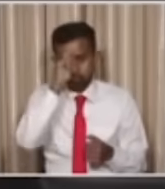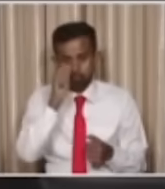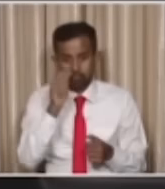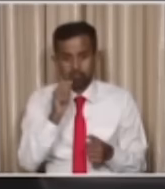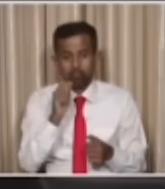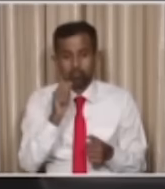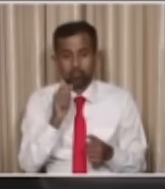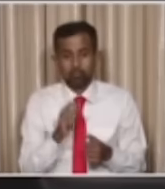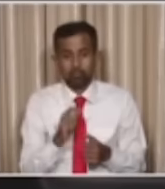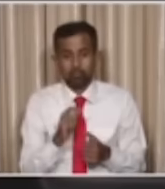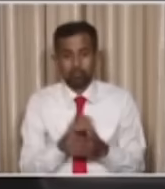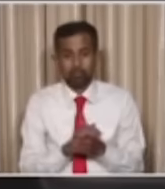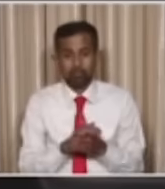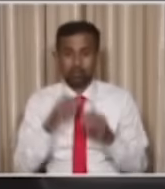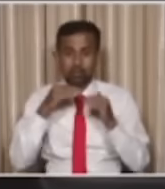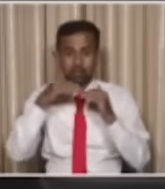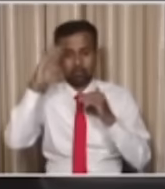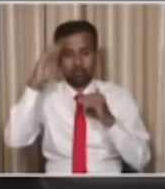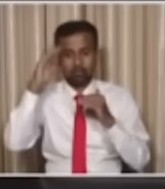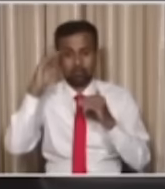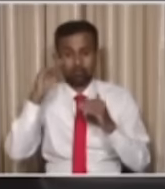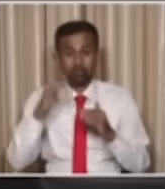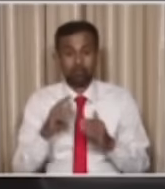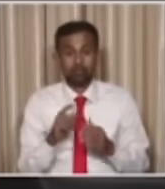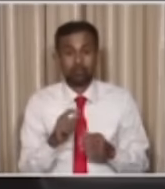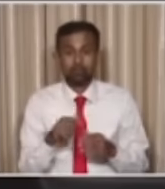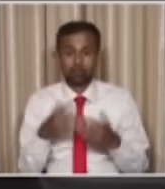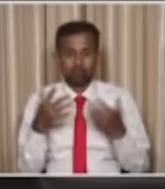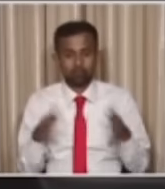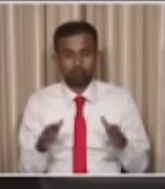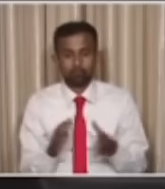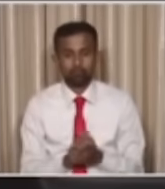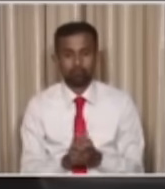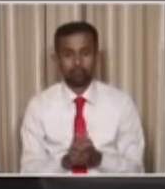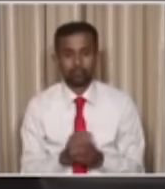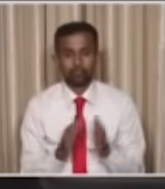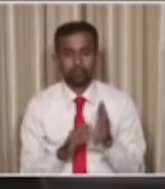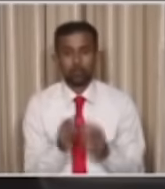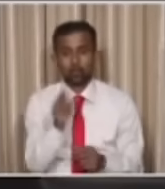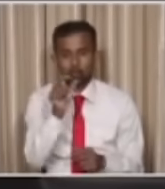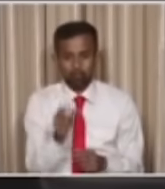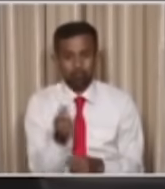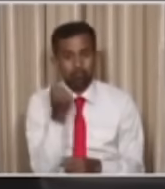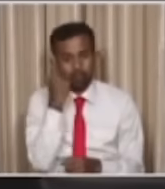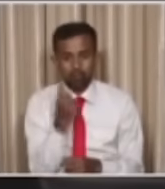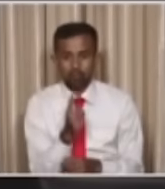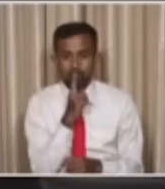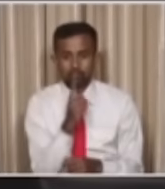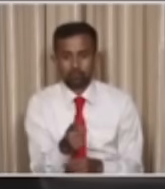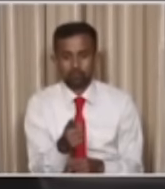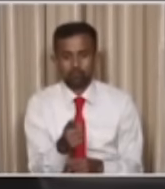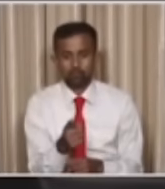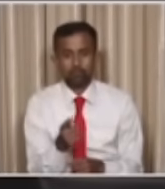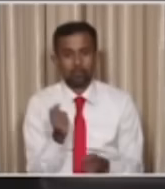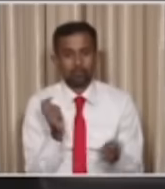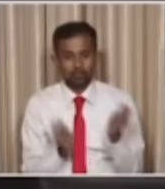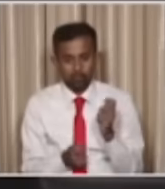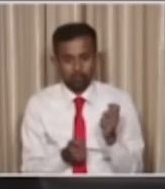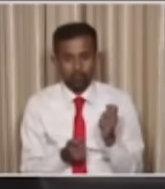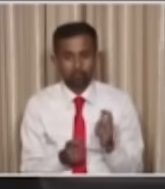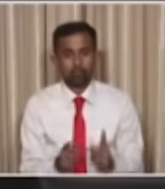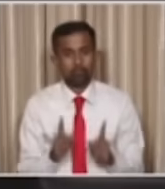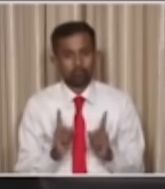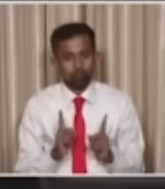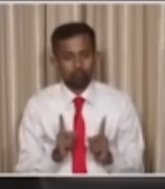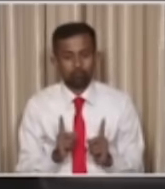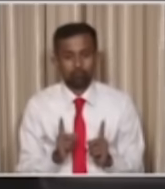ටිකක් ලිමිට් එක පැන්නට ඒ ජුඩිෂල් ඇක්ටිවිසම් එක කරා. එහෙනම් මම හිතන්නේ ගරු ඇමතිතුමනි ඔබතුමාට මම යෝජනා කරන්නේ ක්‍රිකට් වලට